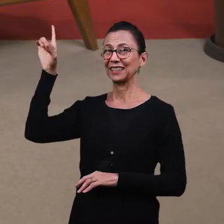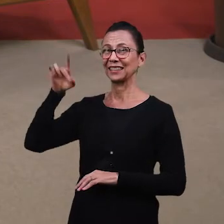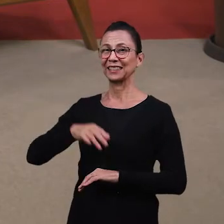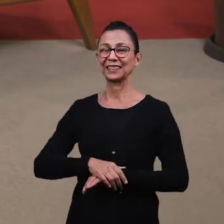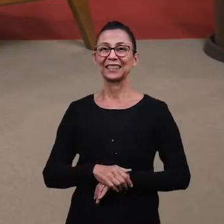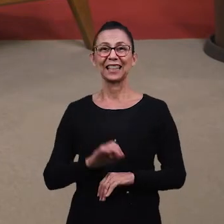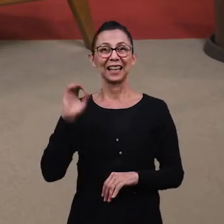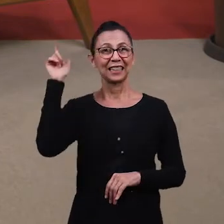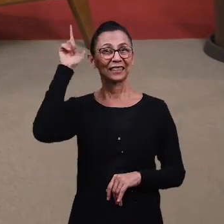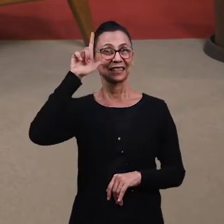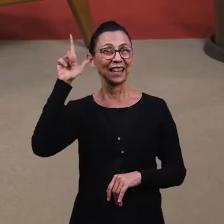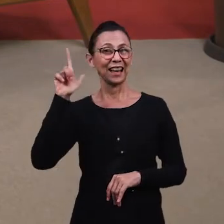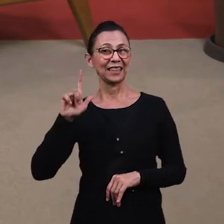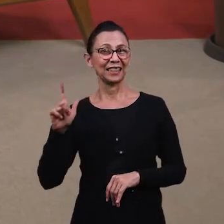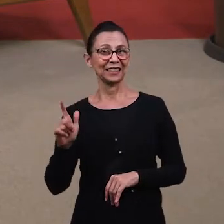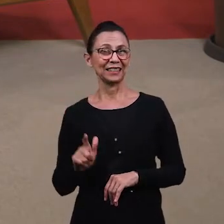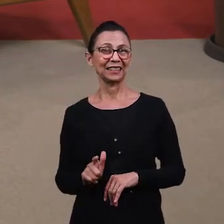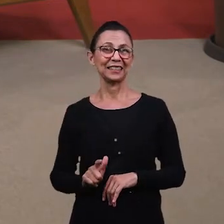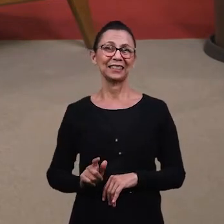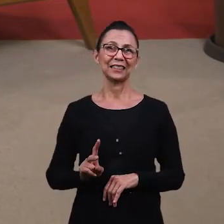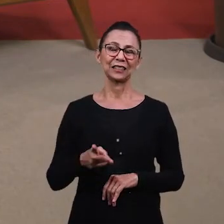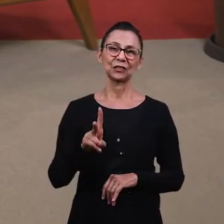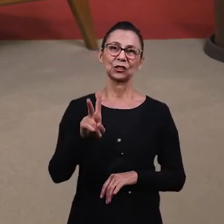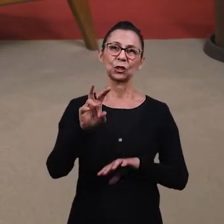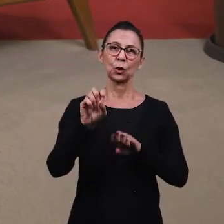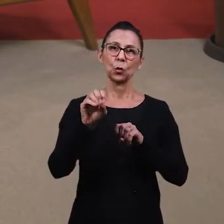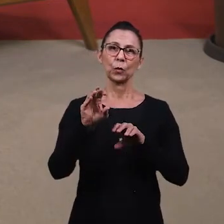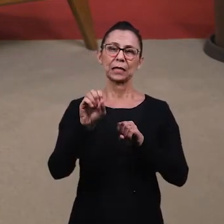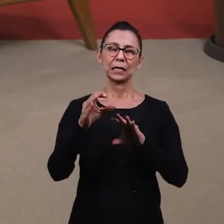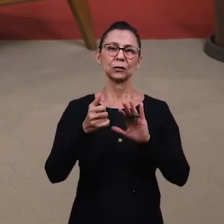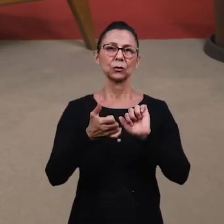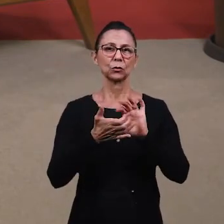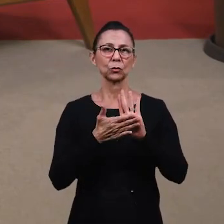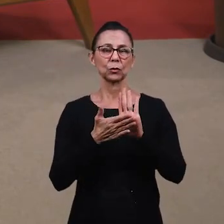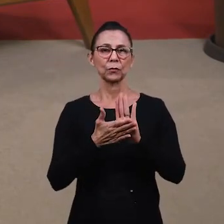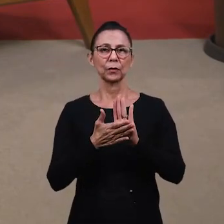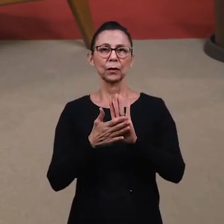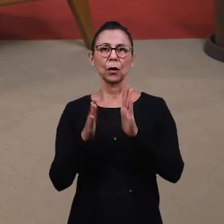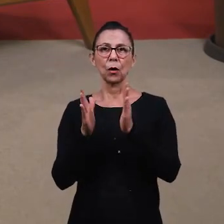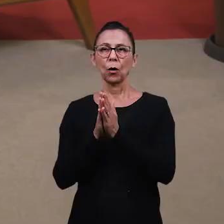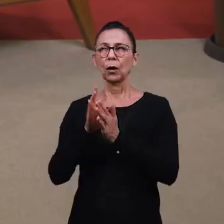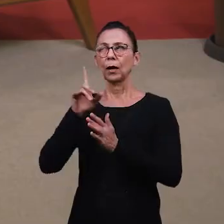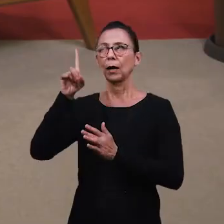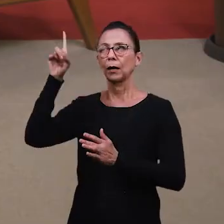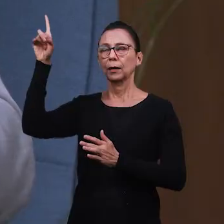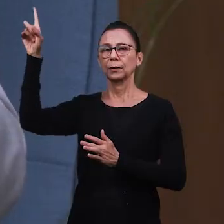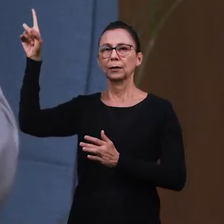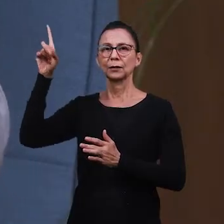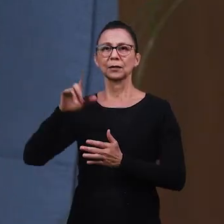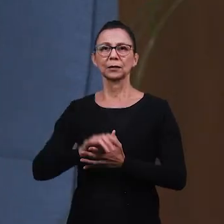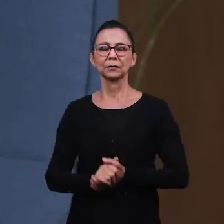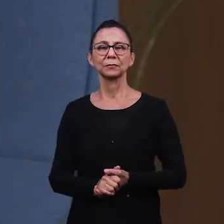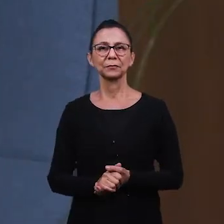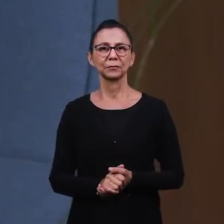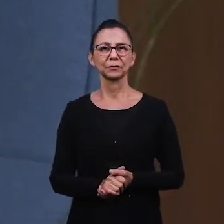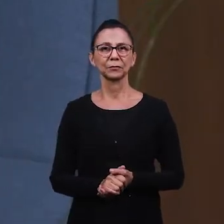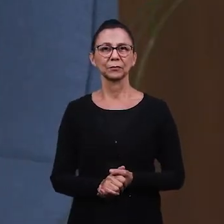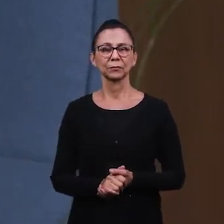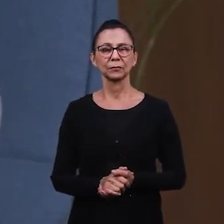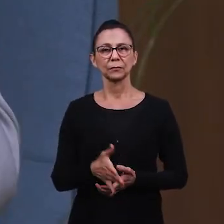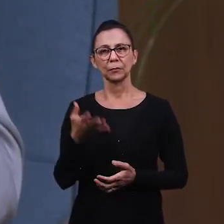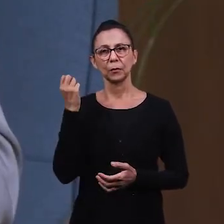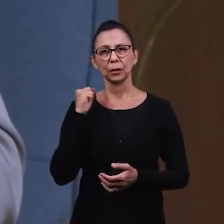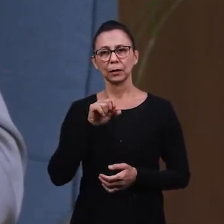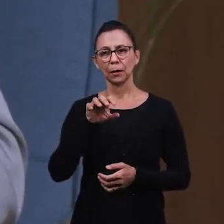Dieu. Et la professeure Laïs va continuer l'enseignement de louanges quand je prie au Seigneur. Donc, vous